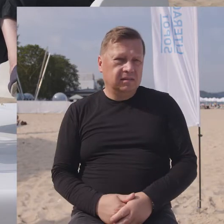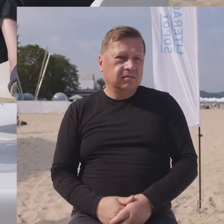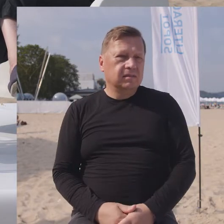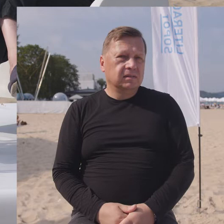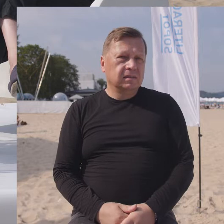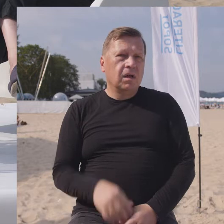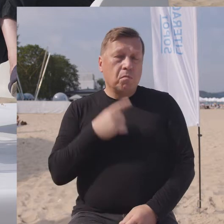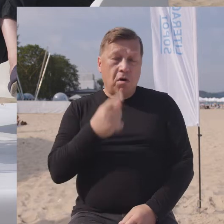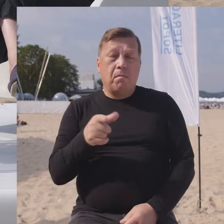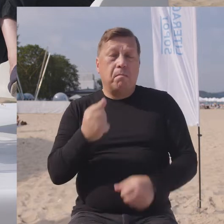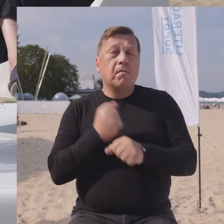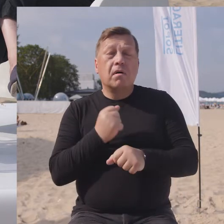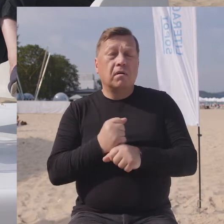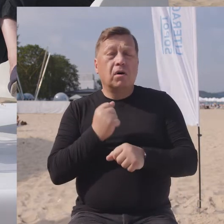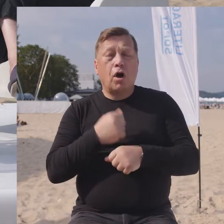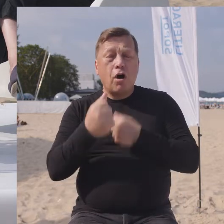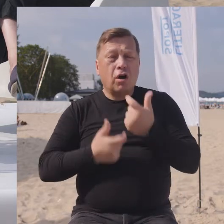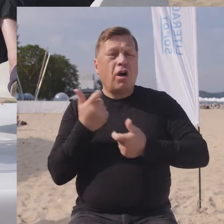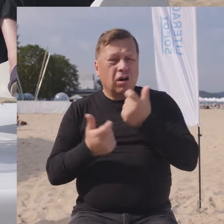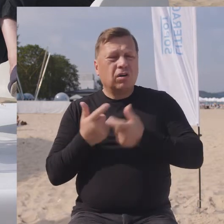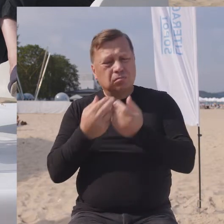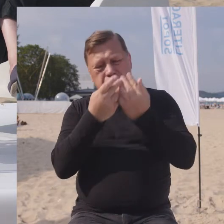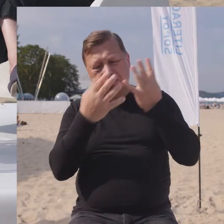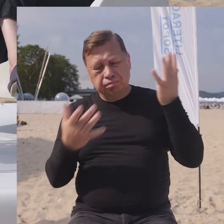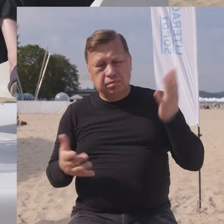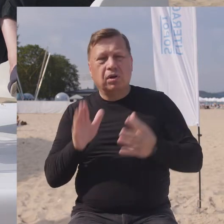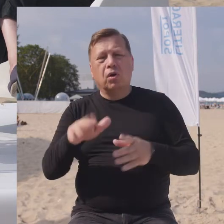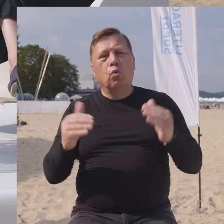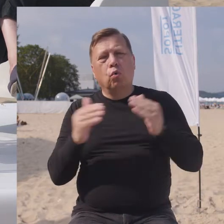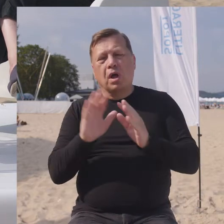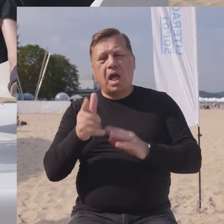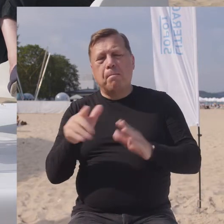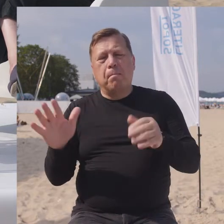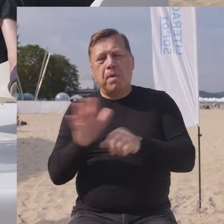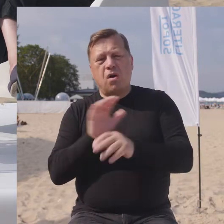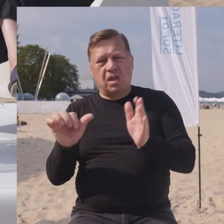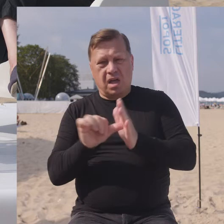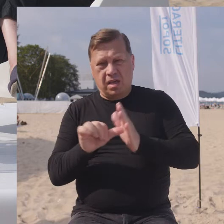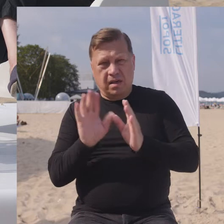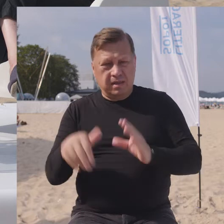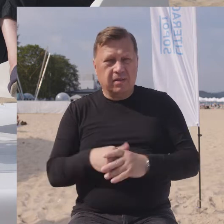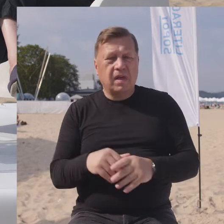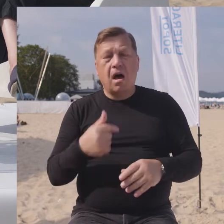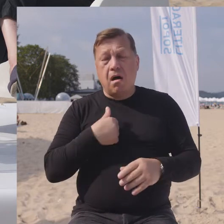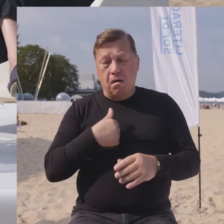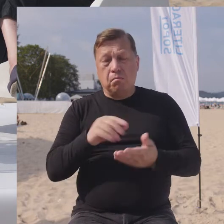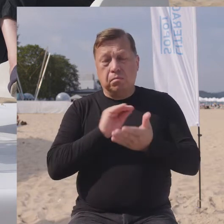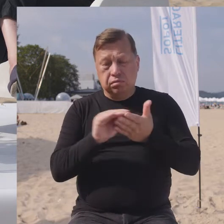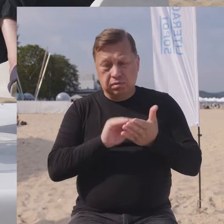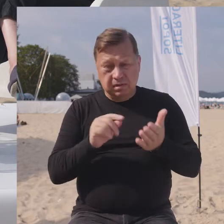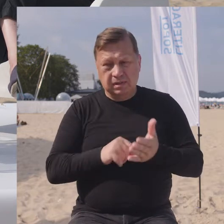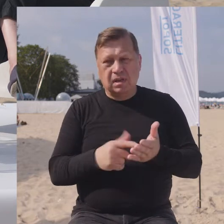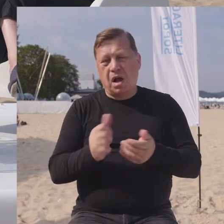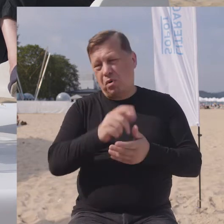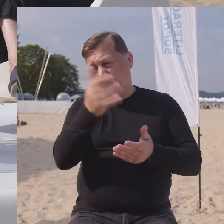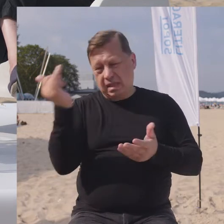na pełny etat, ale zawsze po premierze dla pisarki, pisarza, kiedy właśnie